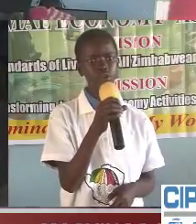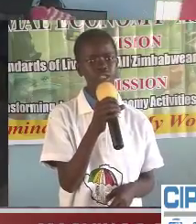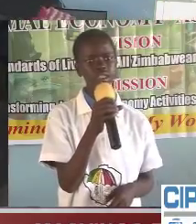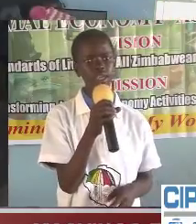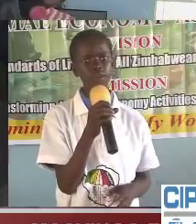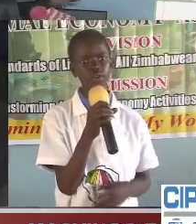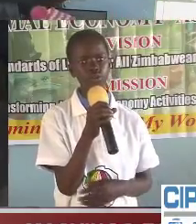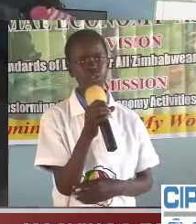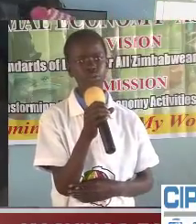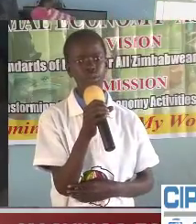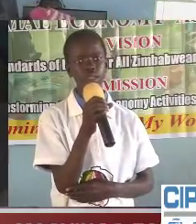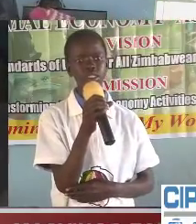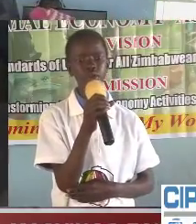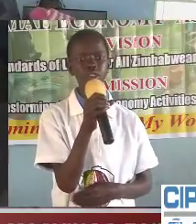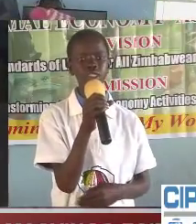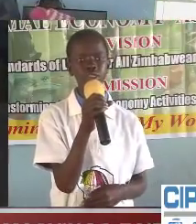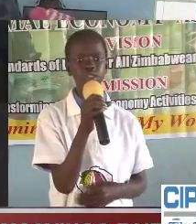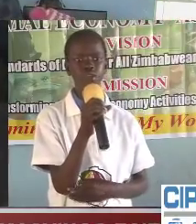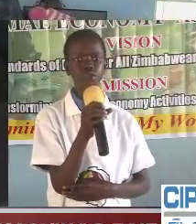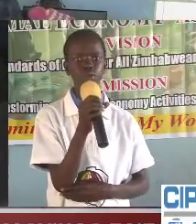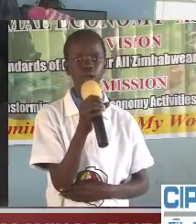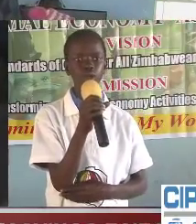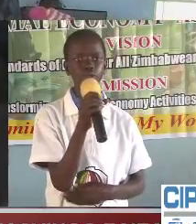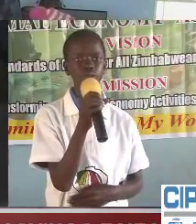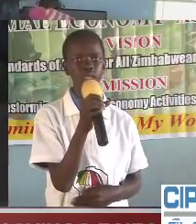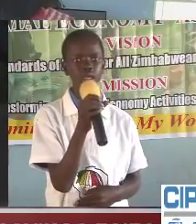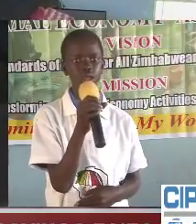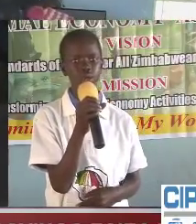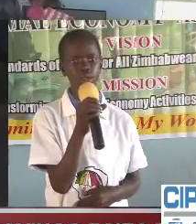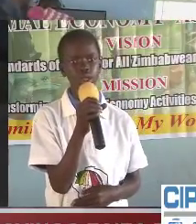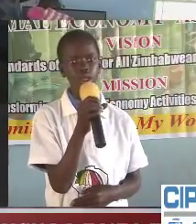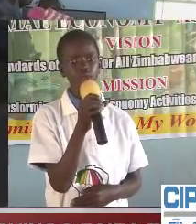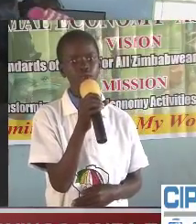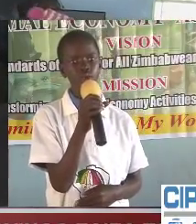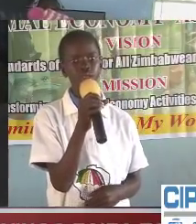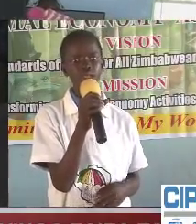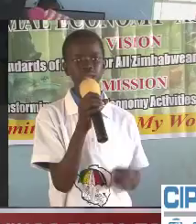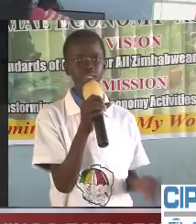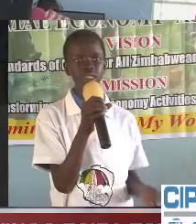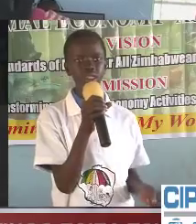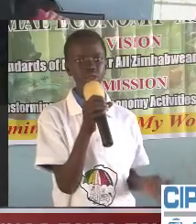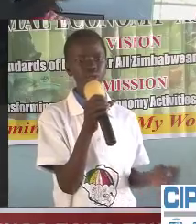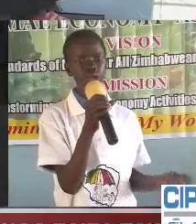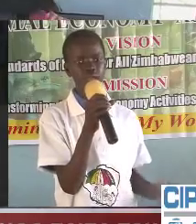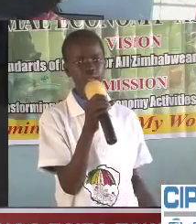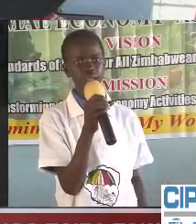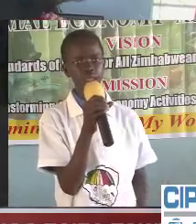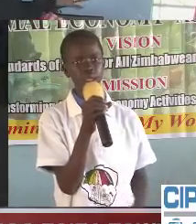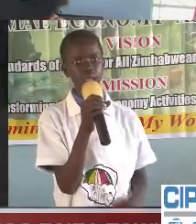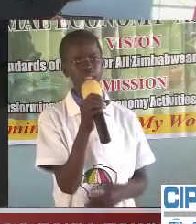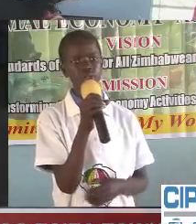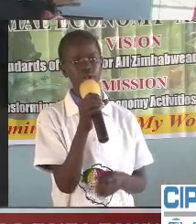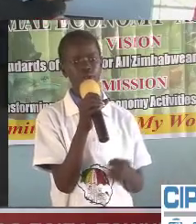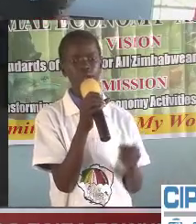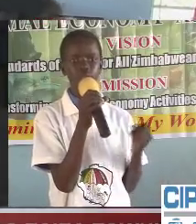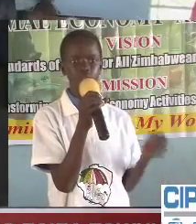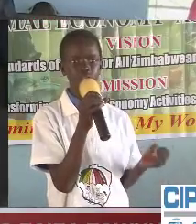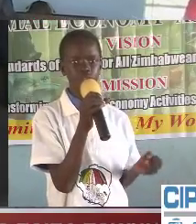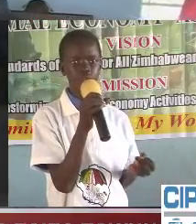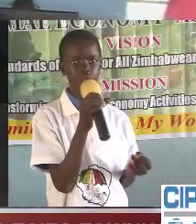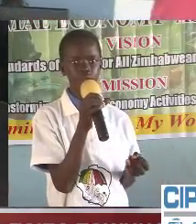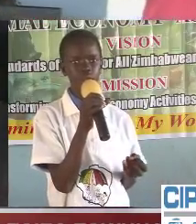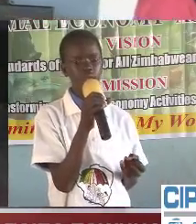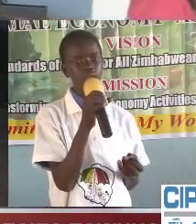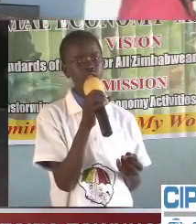hanzi ndinokutendai vanhu vose makwanisa kutizivisa kuti kwanga kuno musangano kubva 2013 tiri kuharare hanzi vanhu